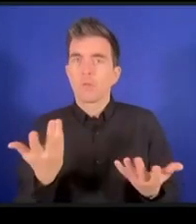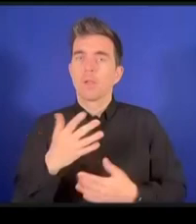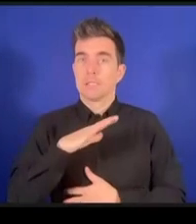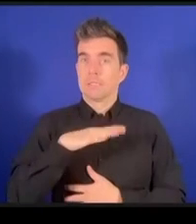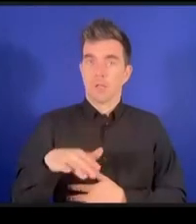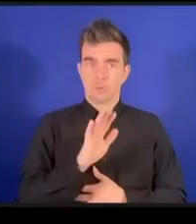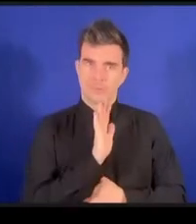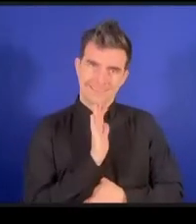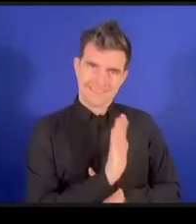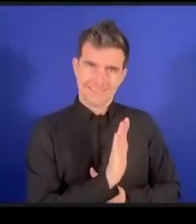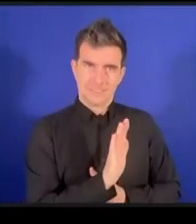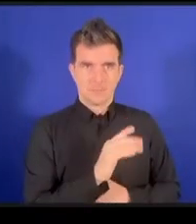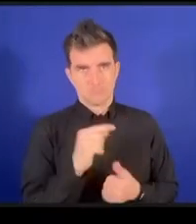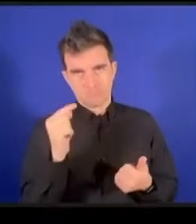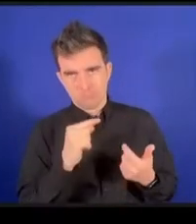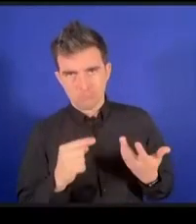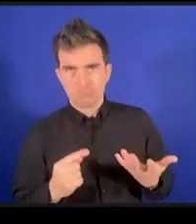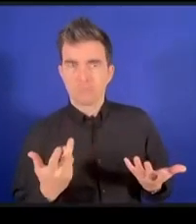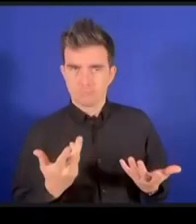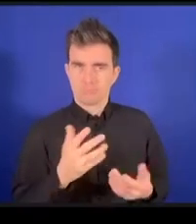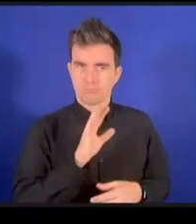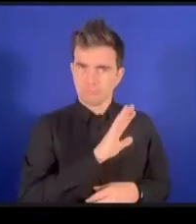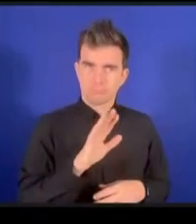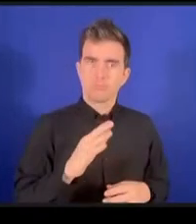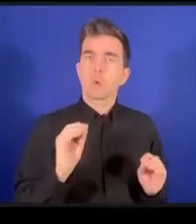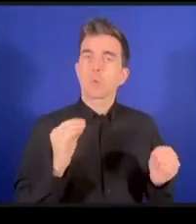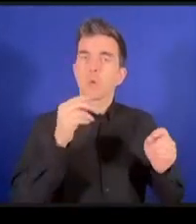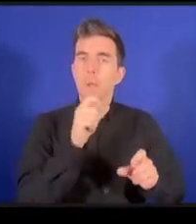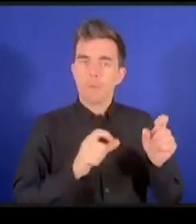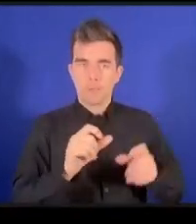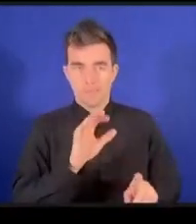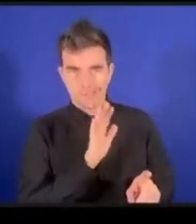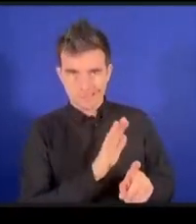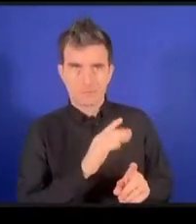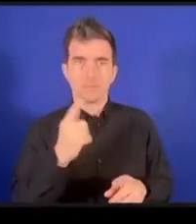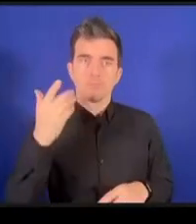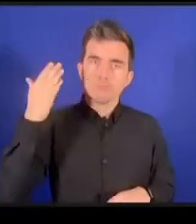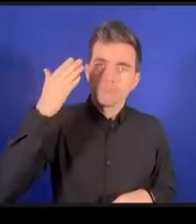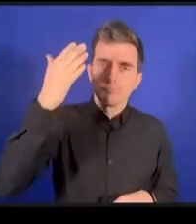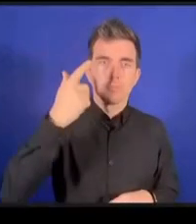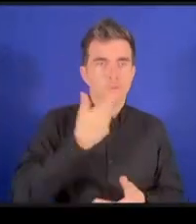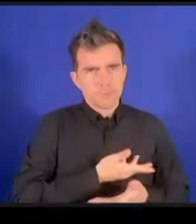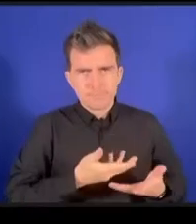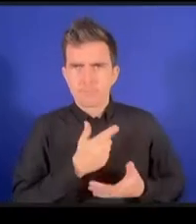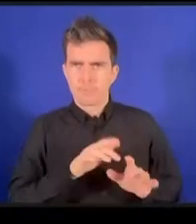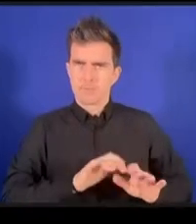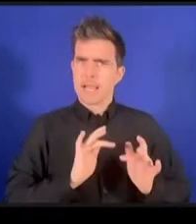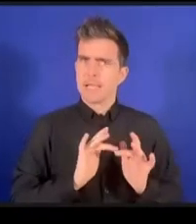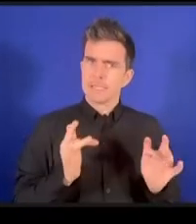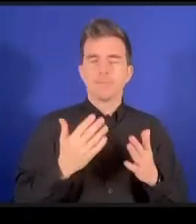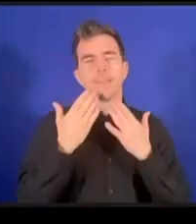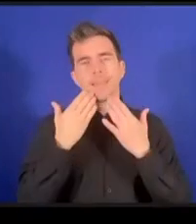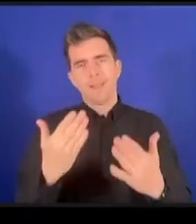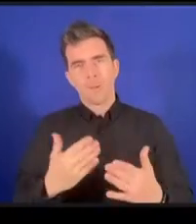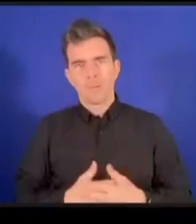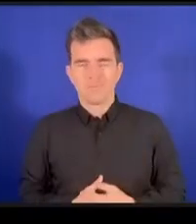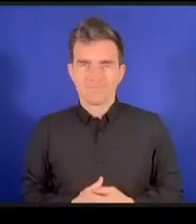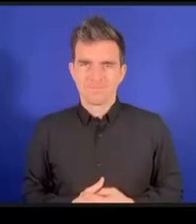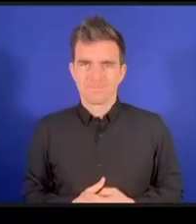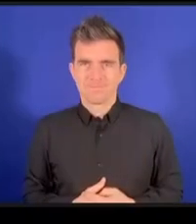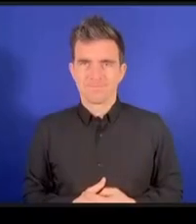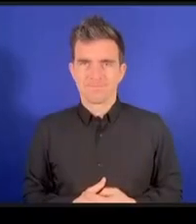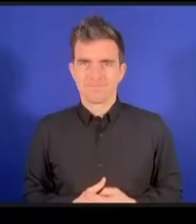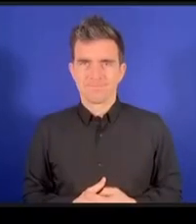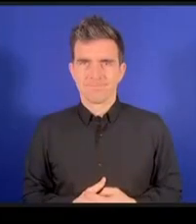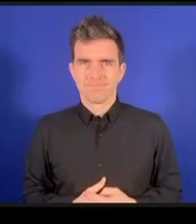детей голоса молодёжи и голоса юга Большое спасибо за возможность принять участие в этой дискуссии